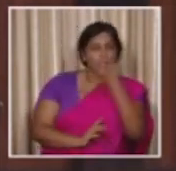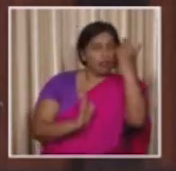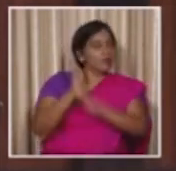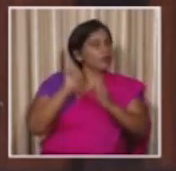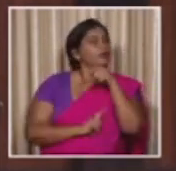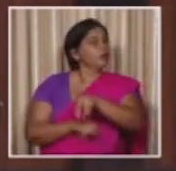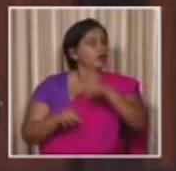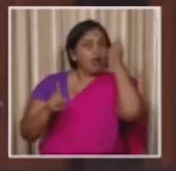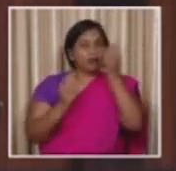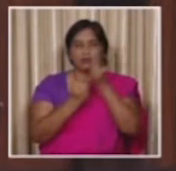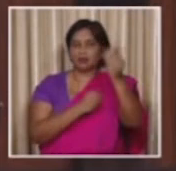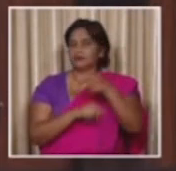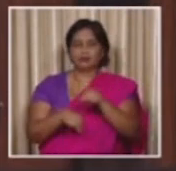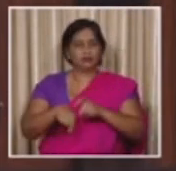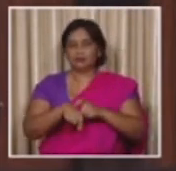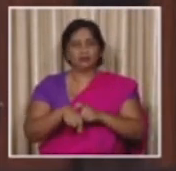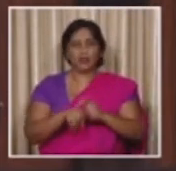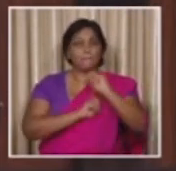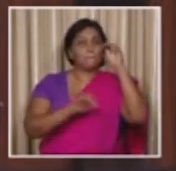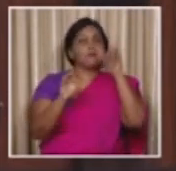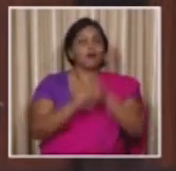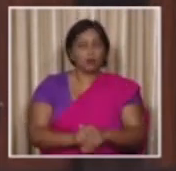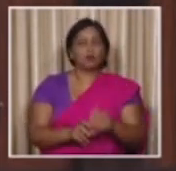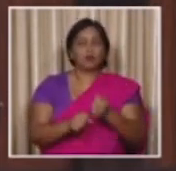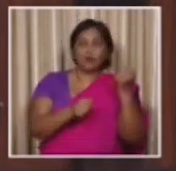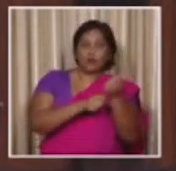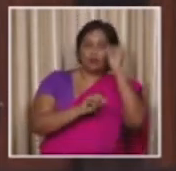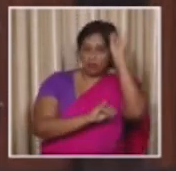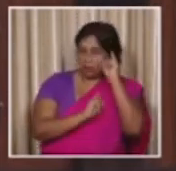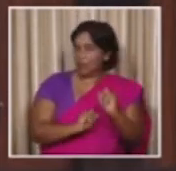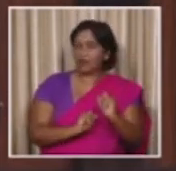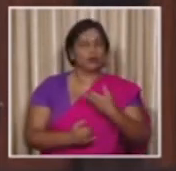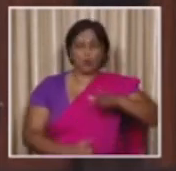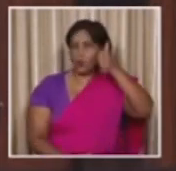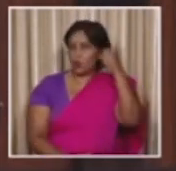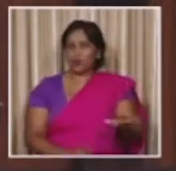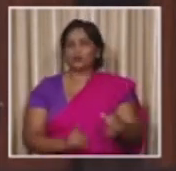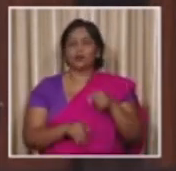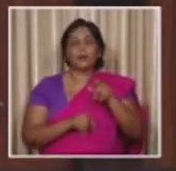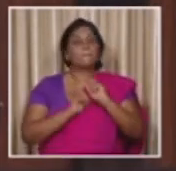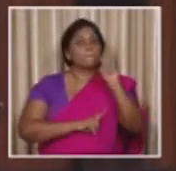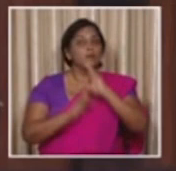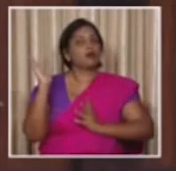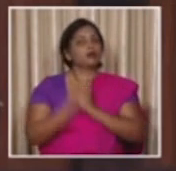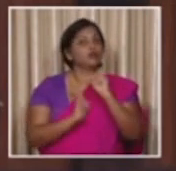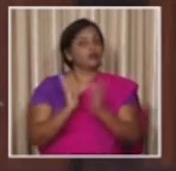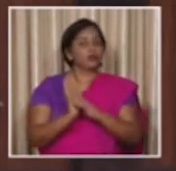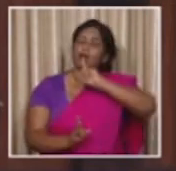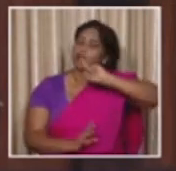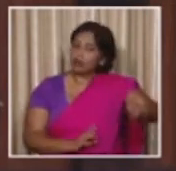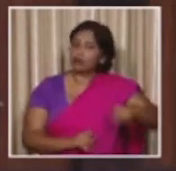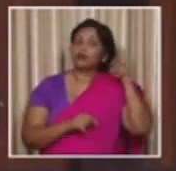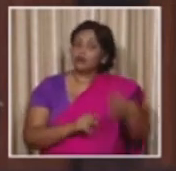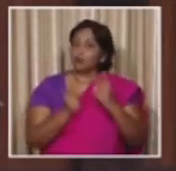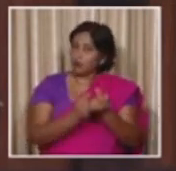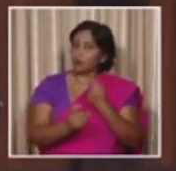මන්ත්‍රීවරයෙක්ට අදහස් ප්‍රකාශ කිරීම නිසා පාර්ලිමේන්තුවේ ප්‍රහාර කිරීම තරේලා දකින්න මේ පාර්ලිමේන්තුවේ වරප්‍රසාද කමිටු යොමු කරලා